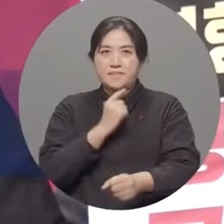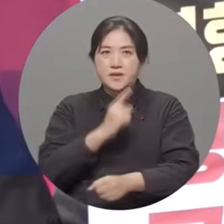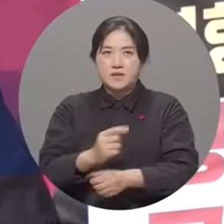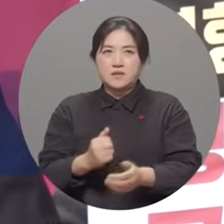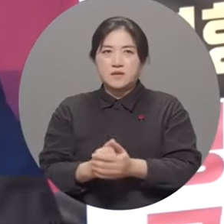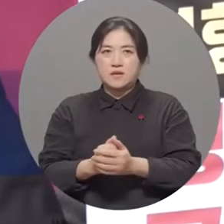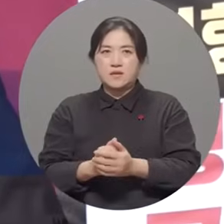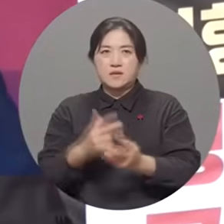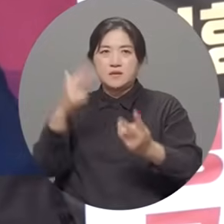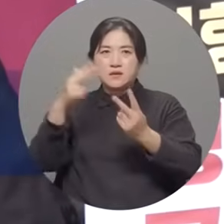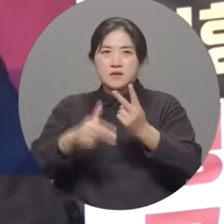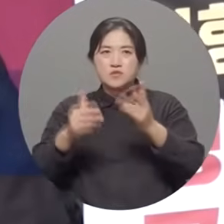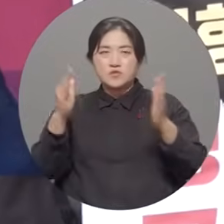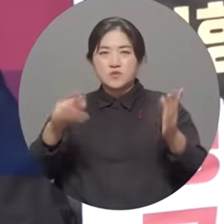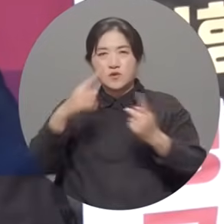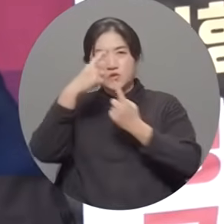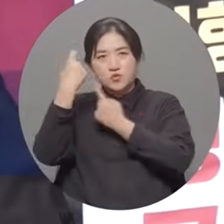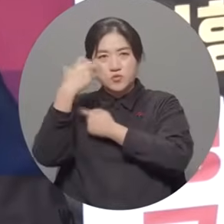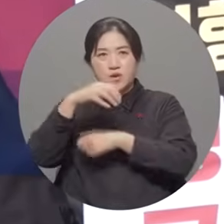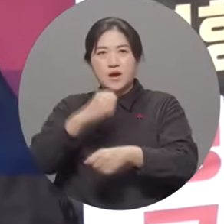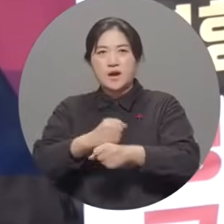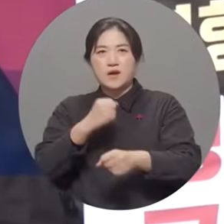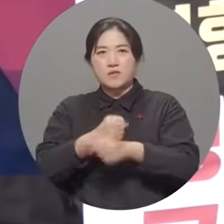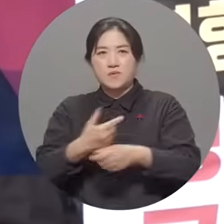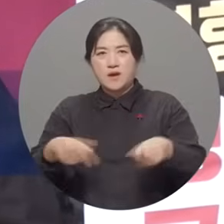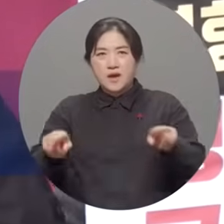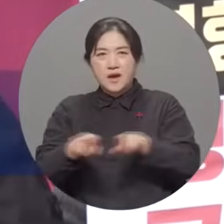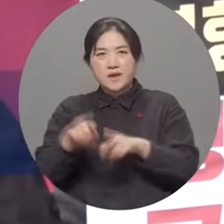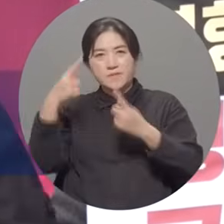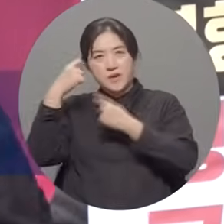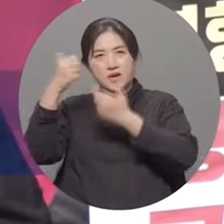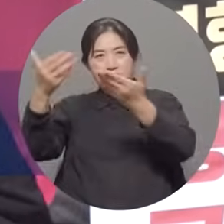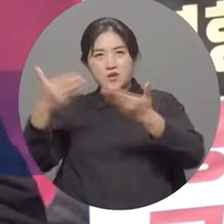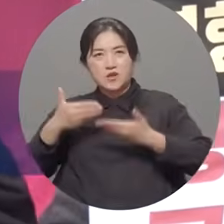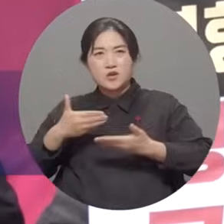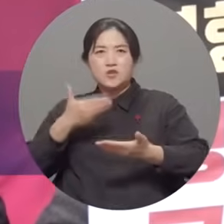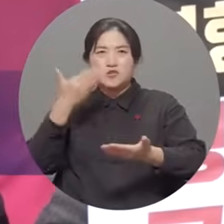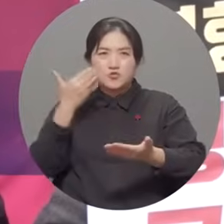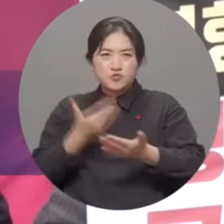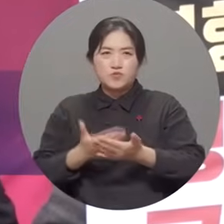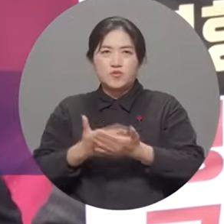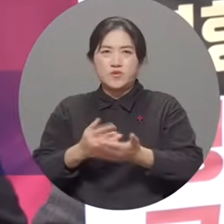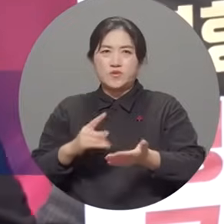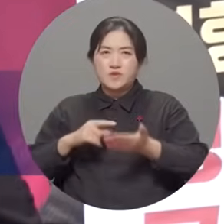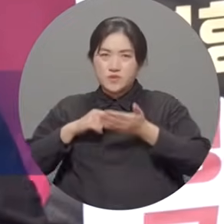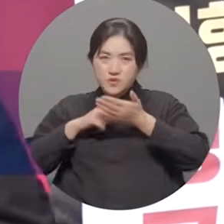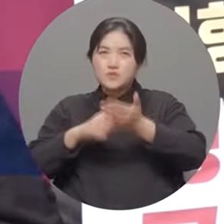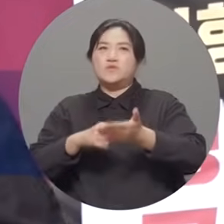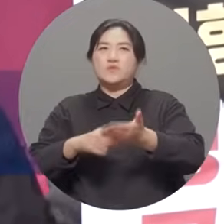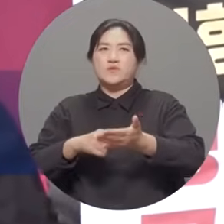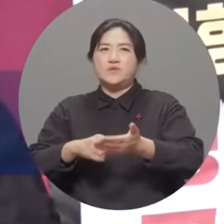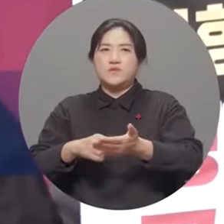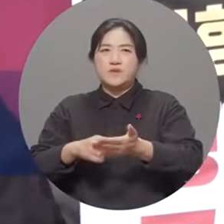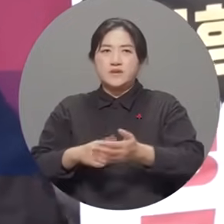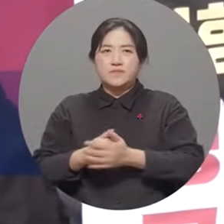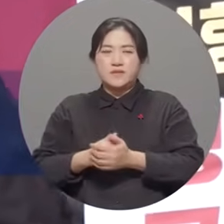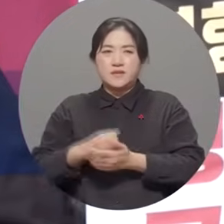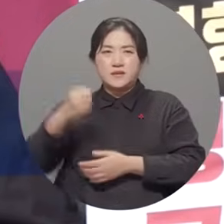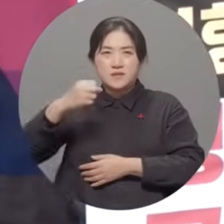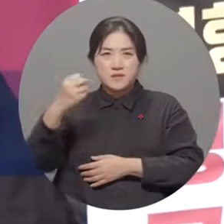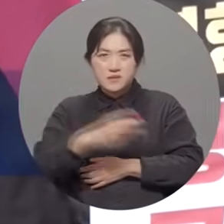안에 추모 공간을 마련하고 함께 추모해 줄 것을